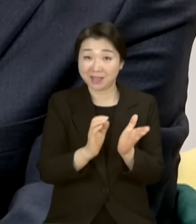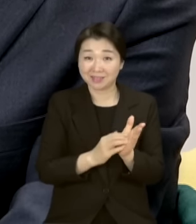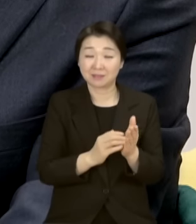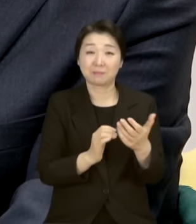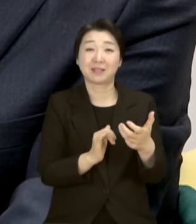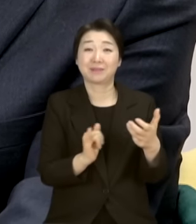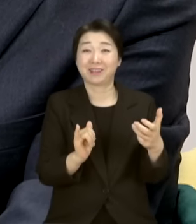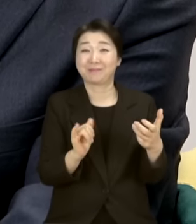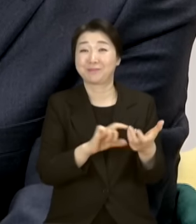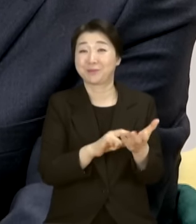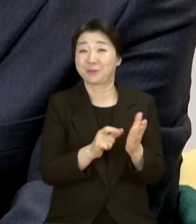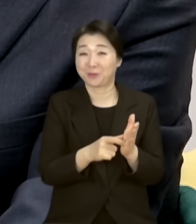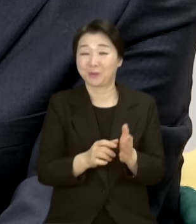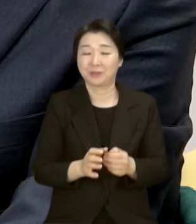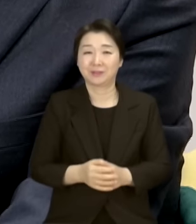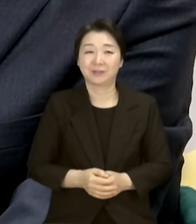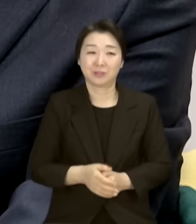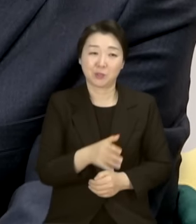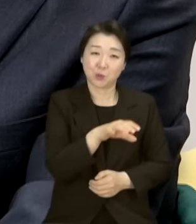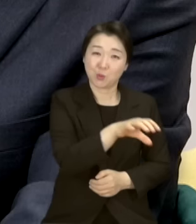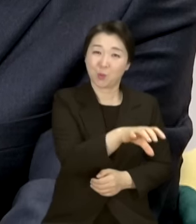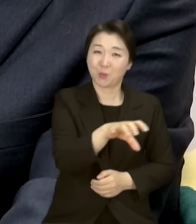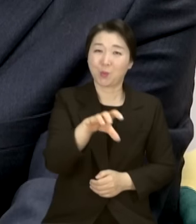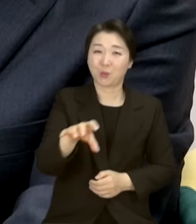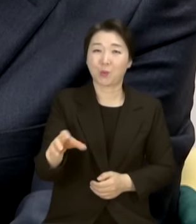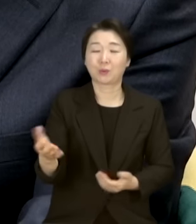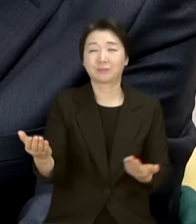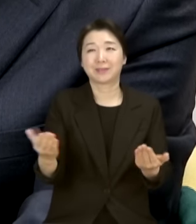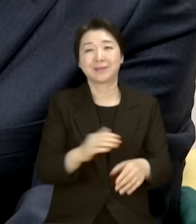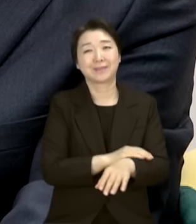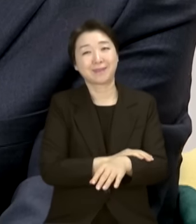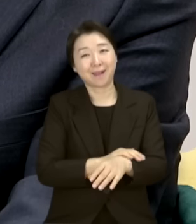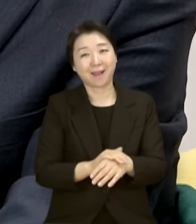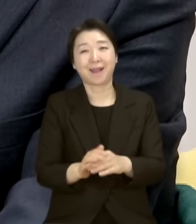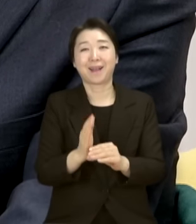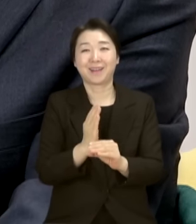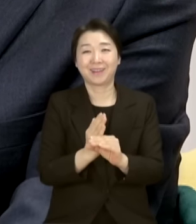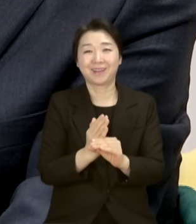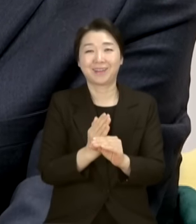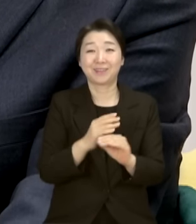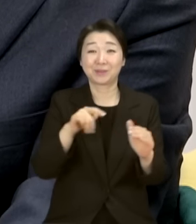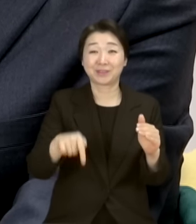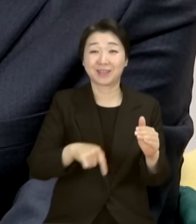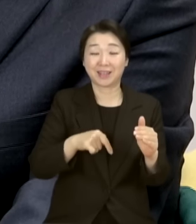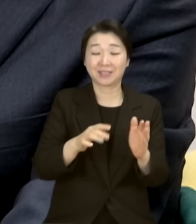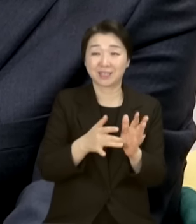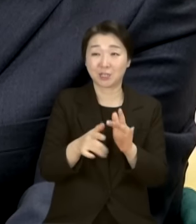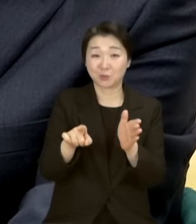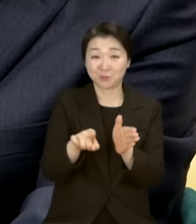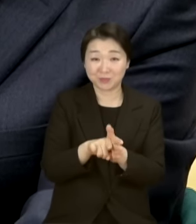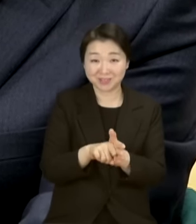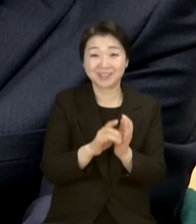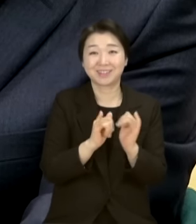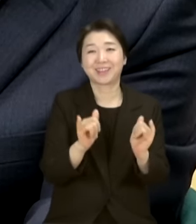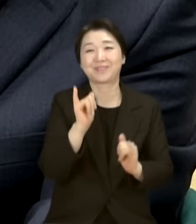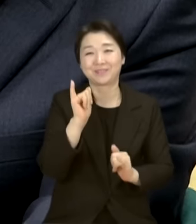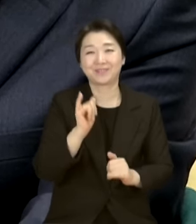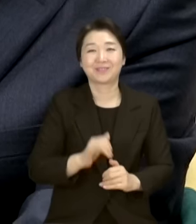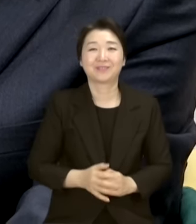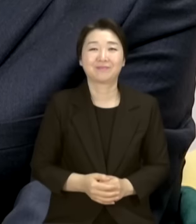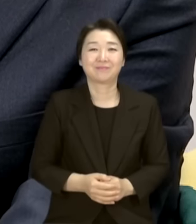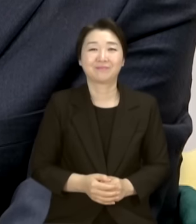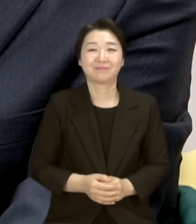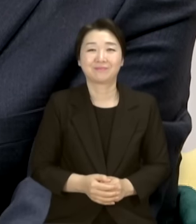그 친구들이 각계각층에서 역할도 하지만 또 그중에서 예수 믿는 친구들도 있고